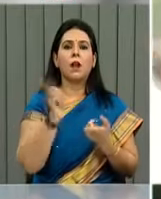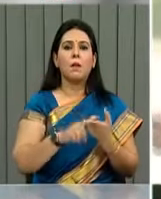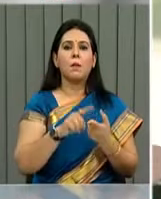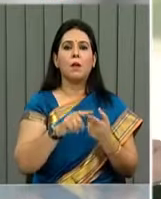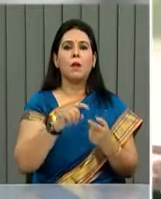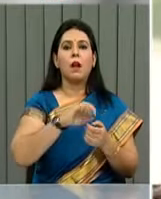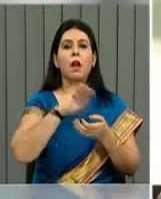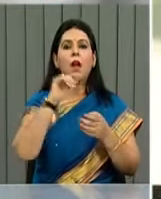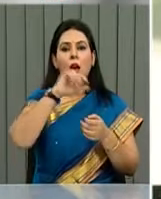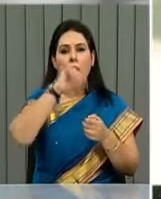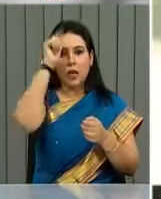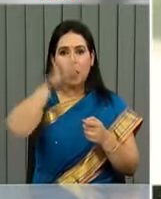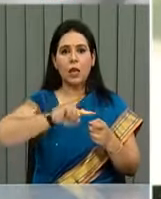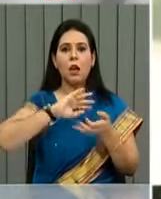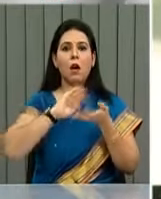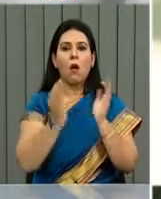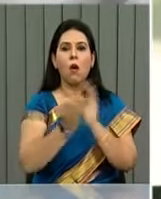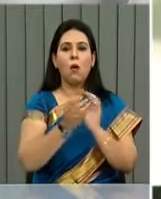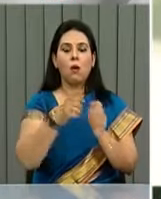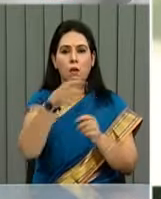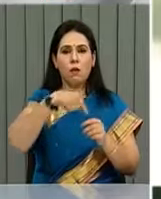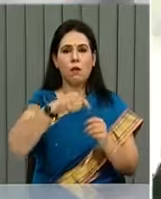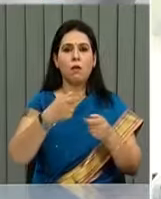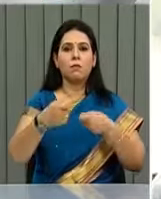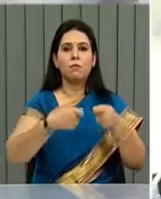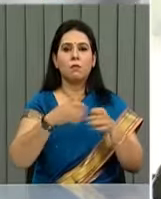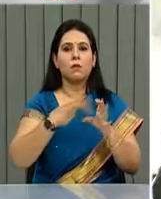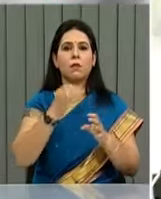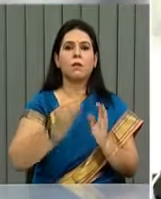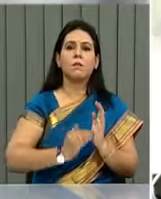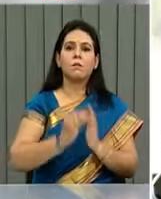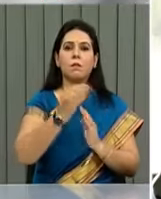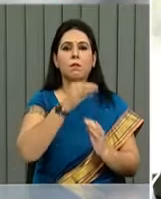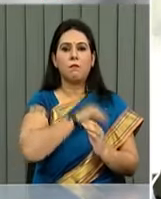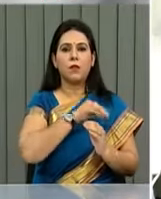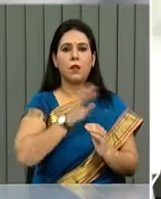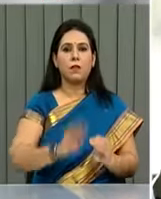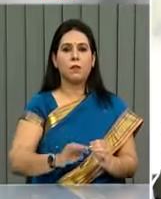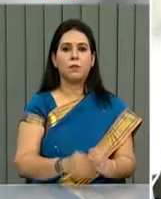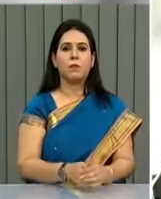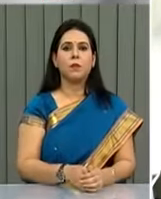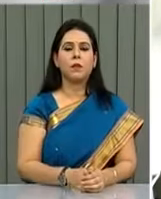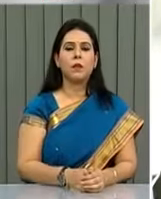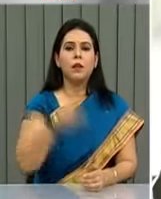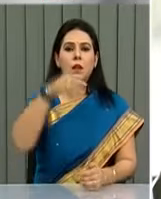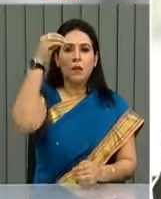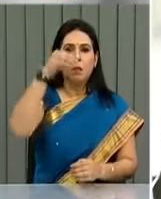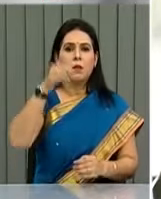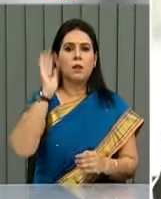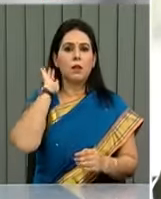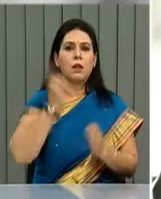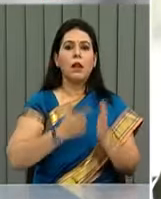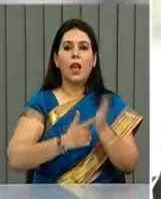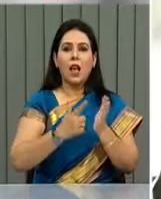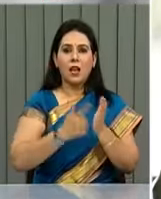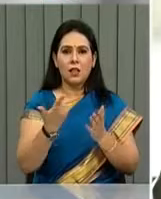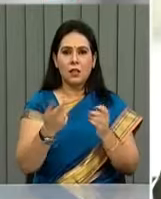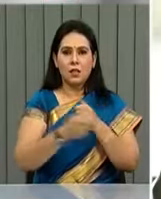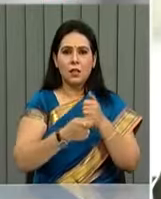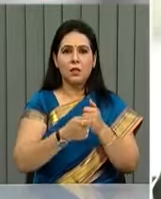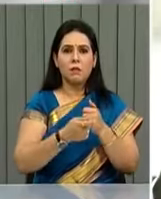की पूरी अर्थव्यवस्था में एक लाभ मिलेगा। आपने बरसात की बात की, एग्रीकल्चर या कृषि अर्थव्यवस्था को देखें